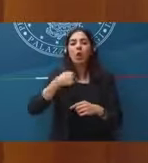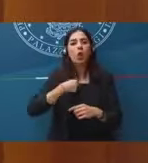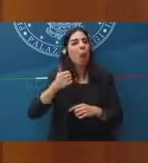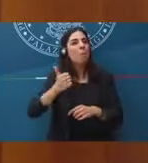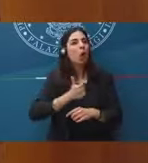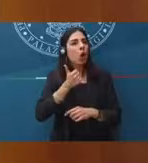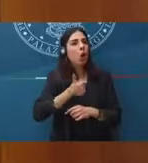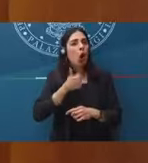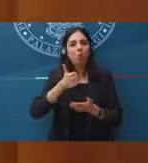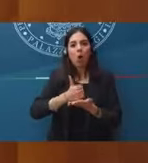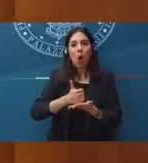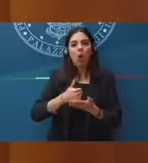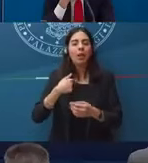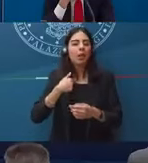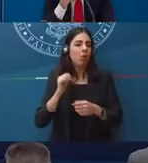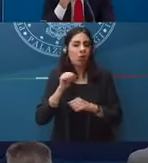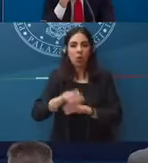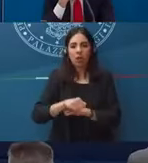Grazie.